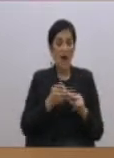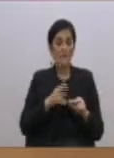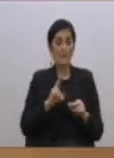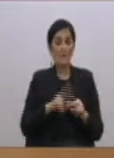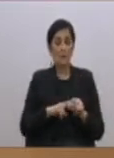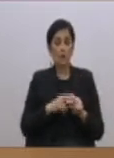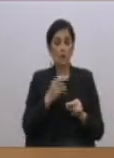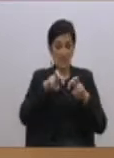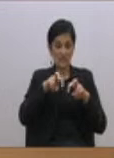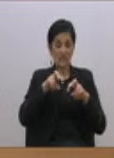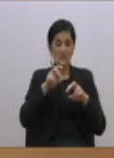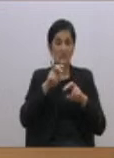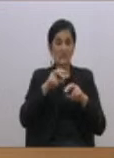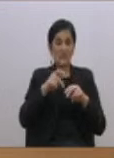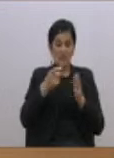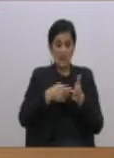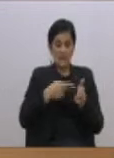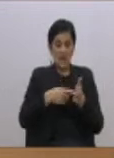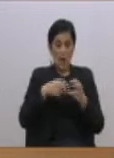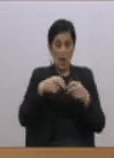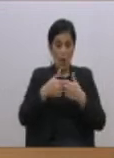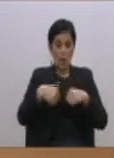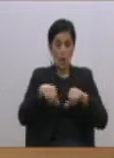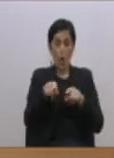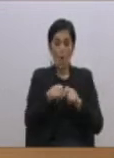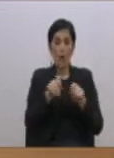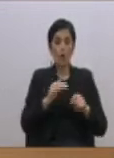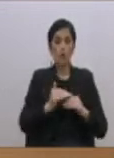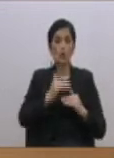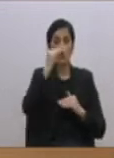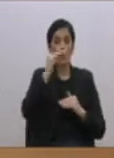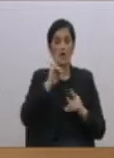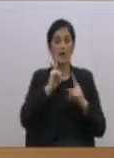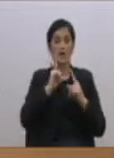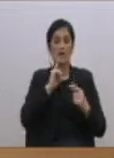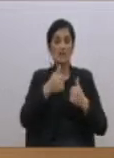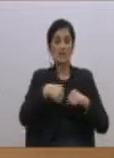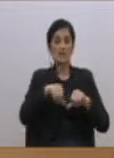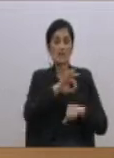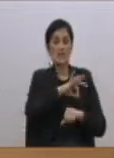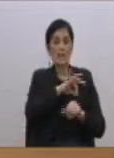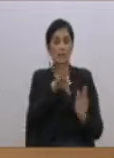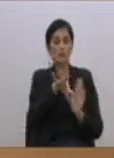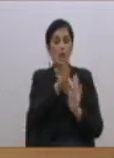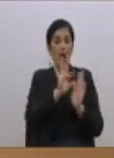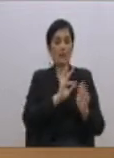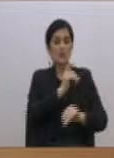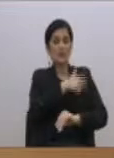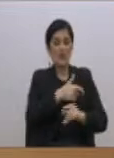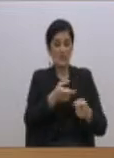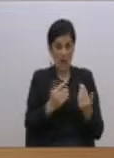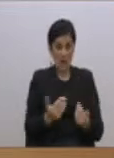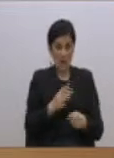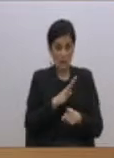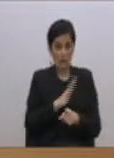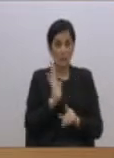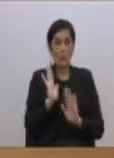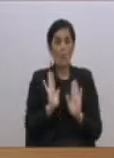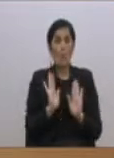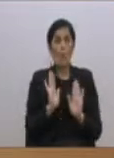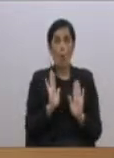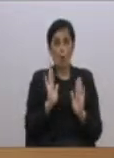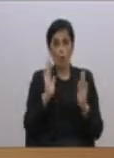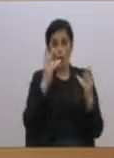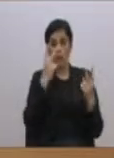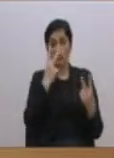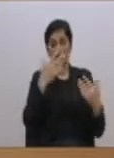უნდა შეგახსენოთ, რომ ის რაც დღეს მოხდა იუსტიციის უმაღლესი საბჭოს წევრების არჩევასთან დაკავშირებით და ის რომ ფასადურ